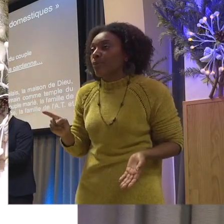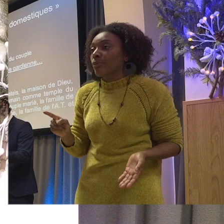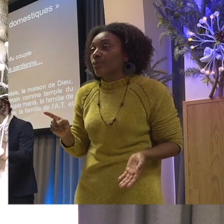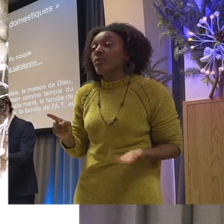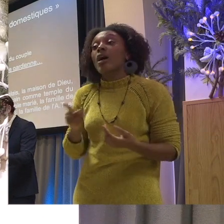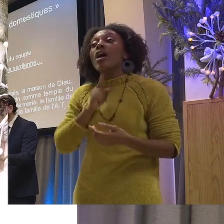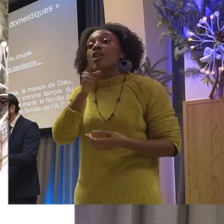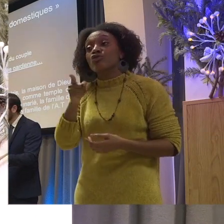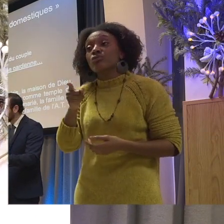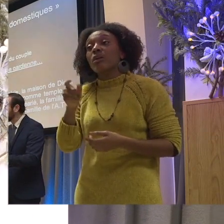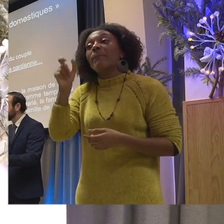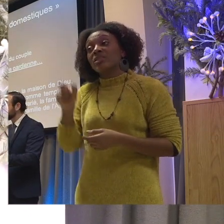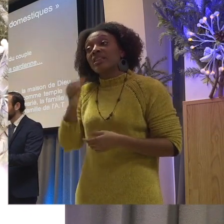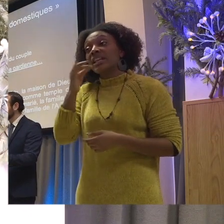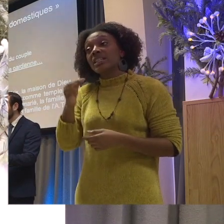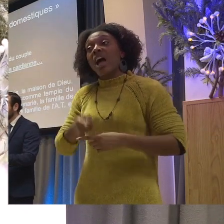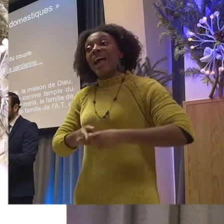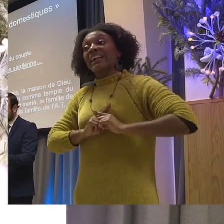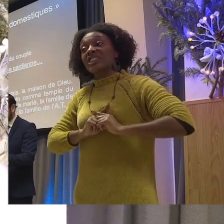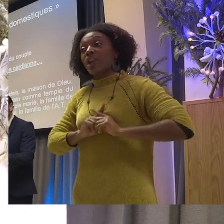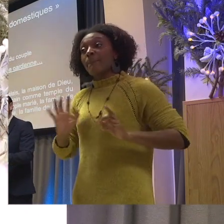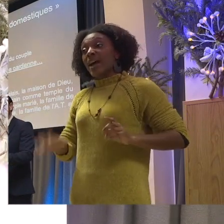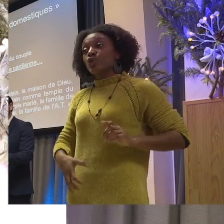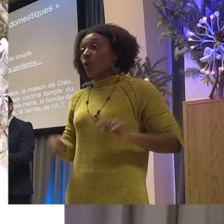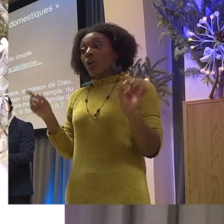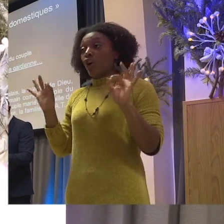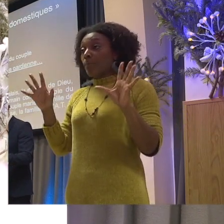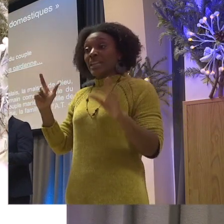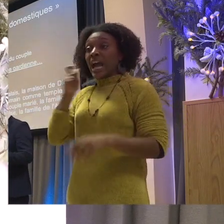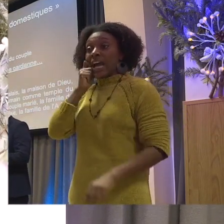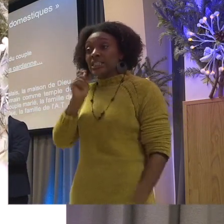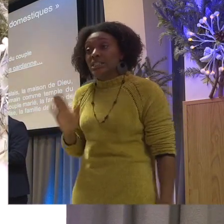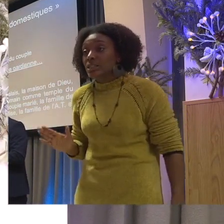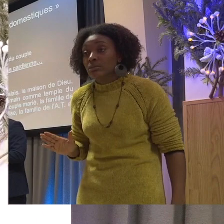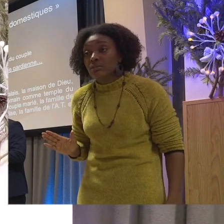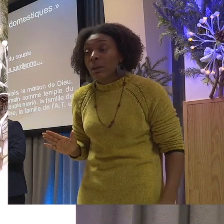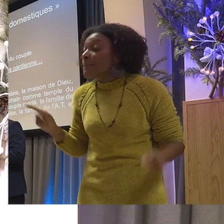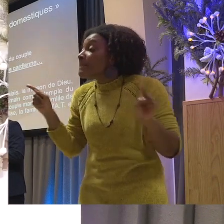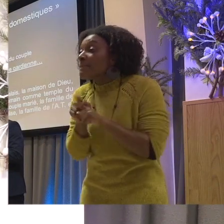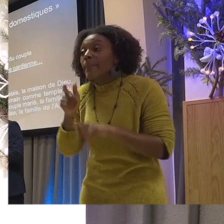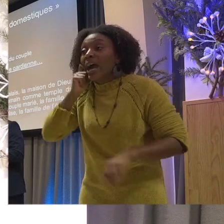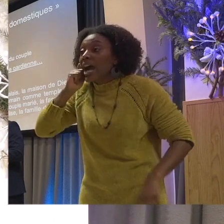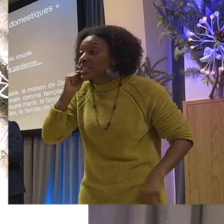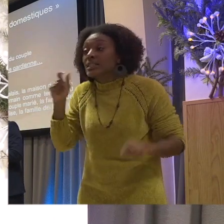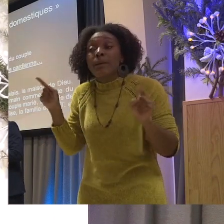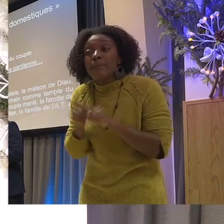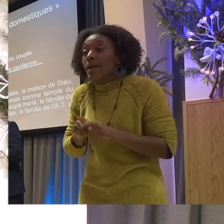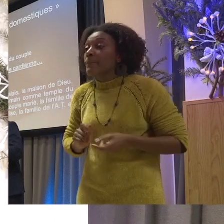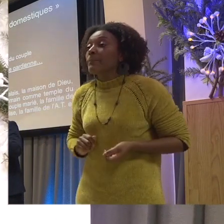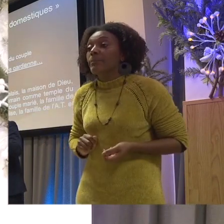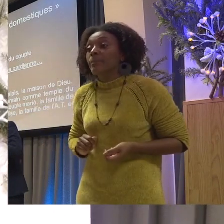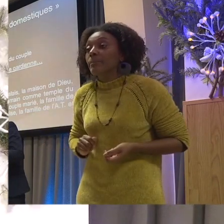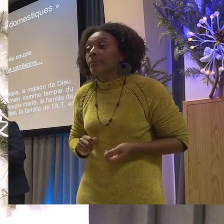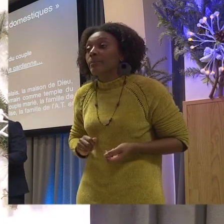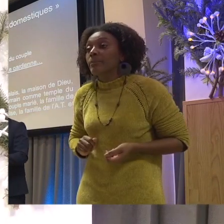ceci, un chrétien misogyne ou un chrétien macho, c'est comme un chrétien raciste. C'est pareil. Ben oui, La femme, est